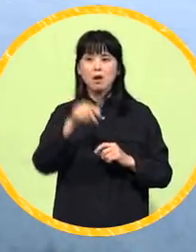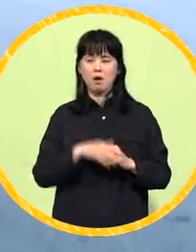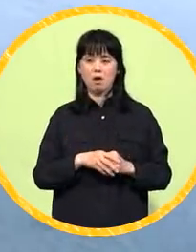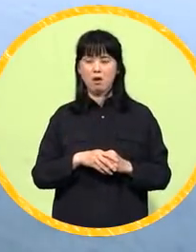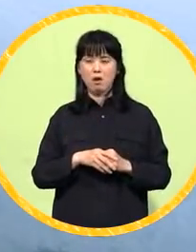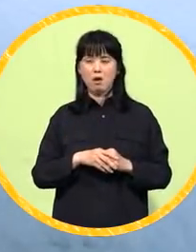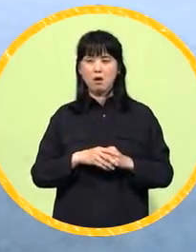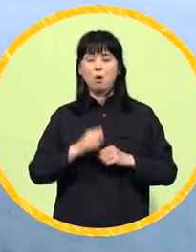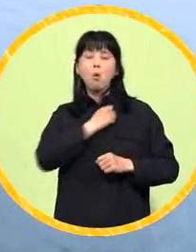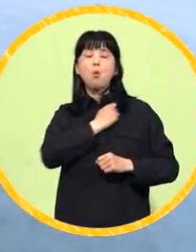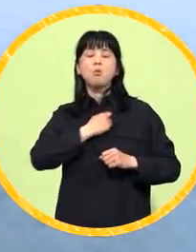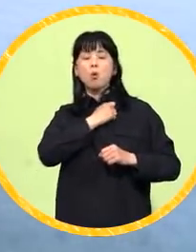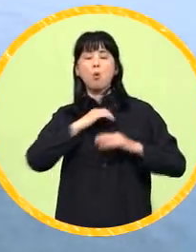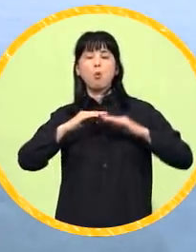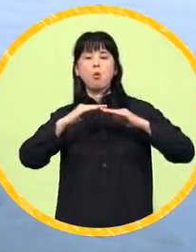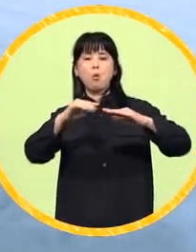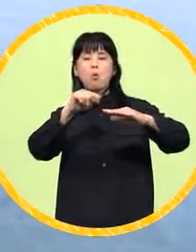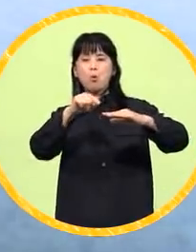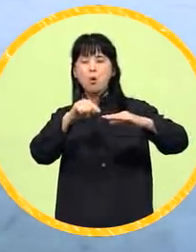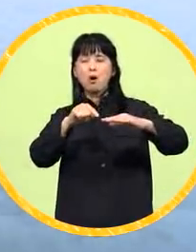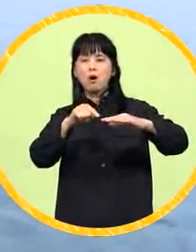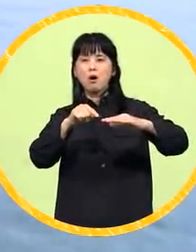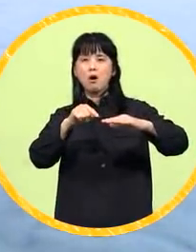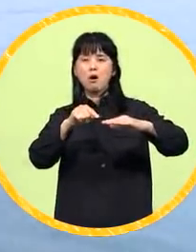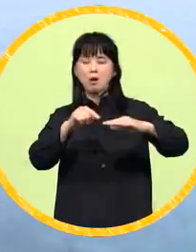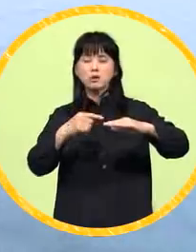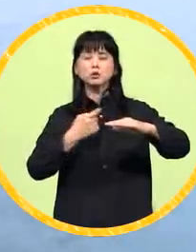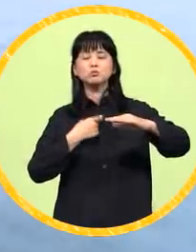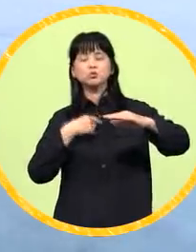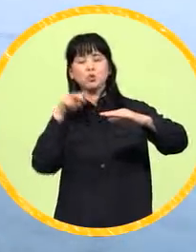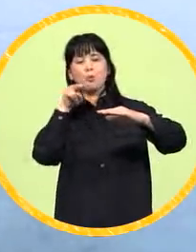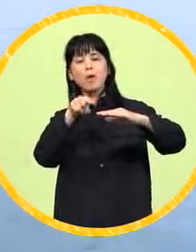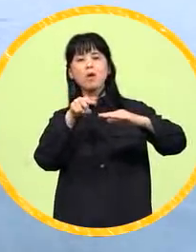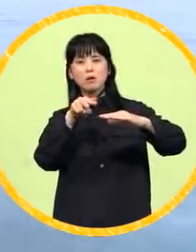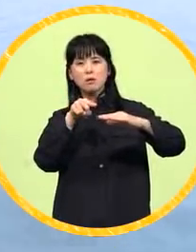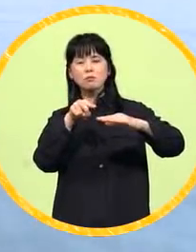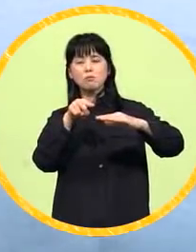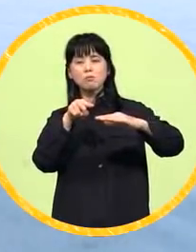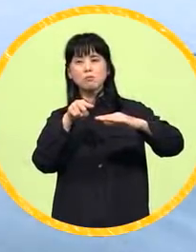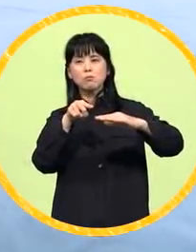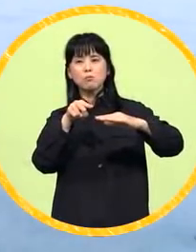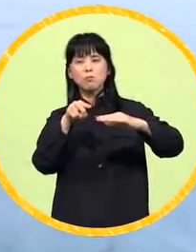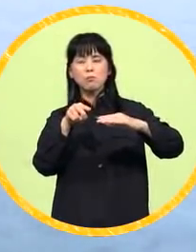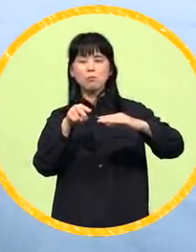んお風呂の高さが自分にない